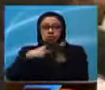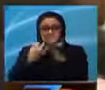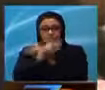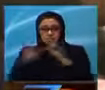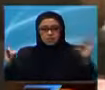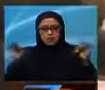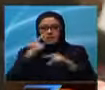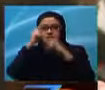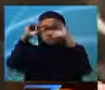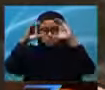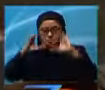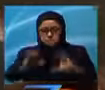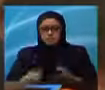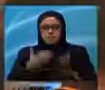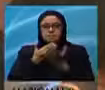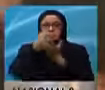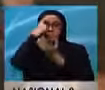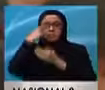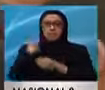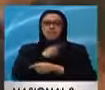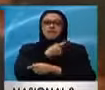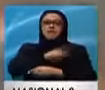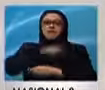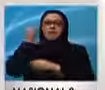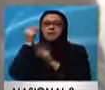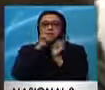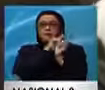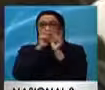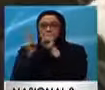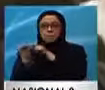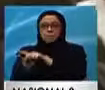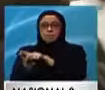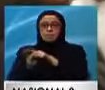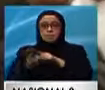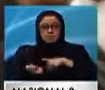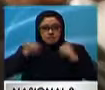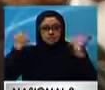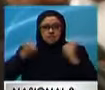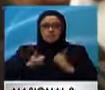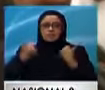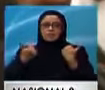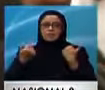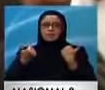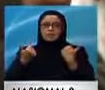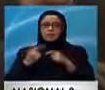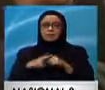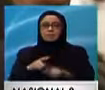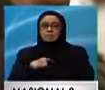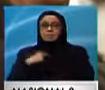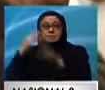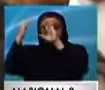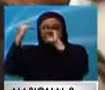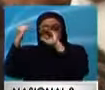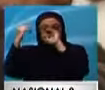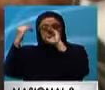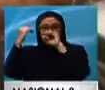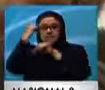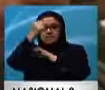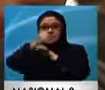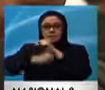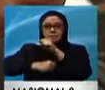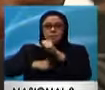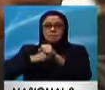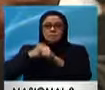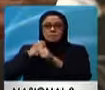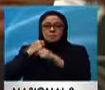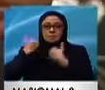baik lah untuk orang-orang balik kampung raya semua. Harapan akan datang, harapnya untuk raya yang akan